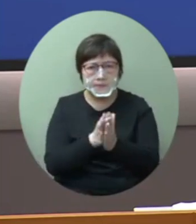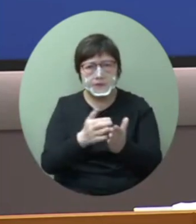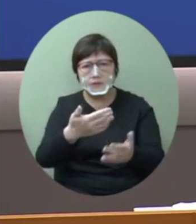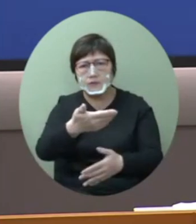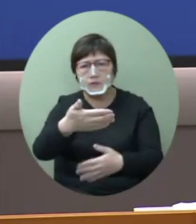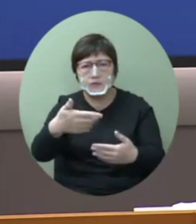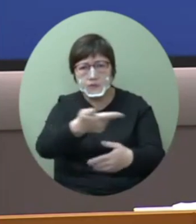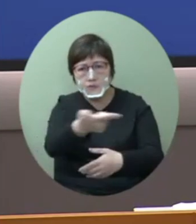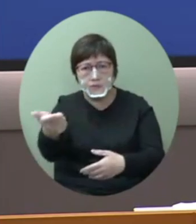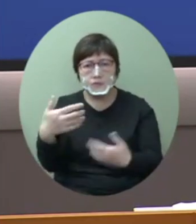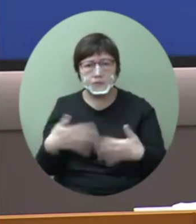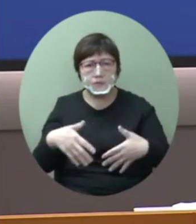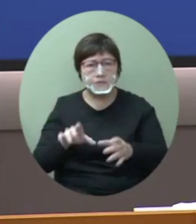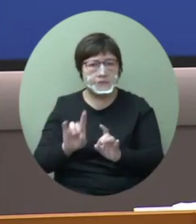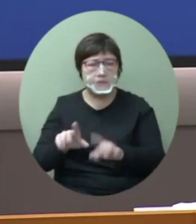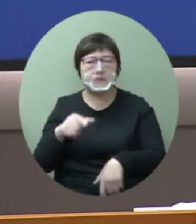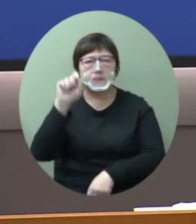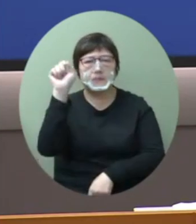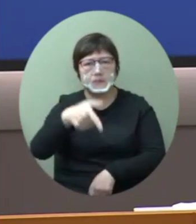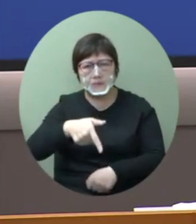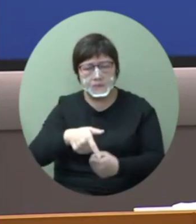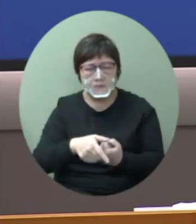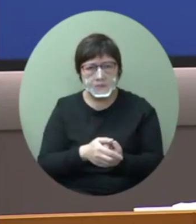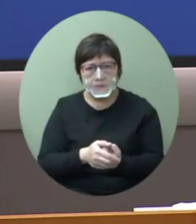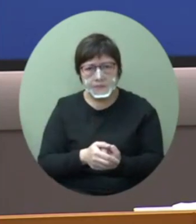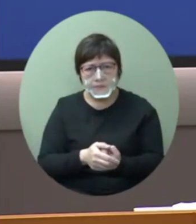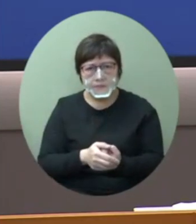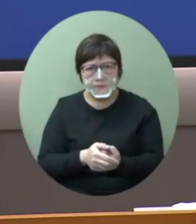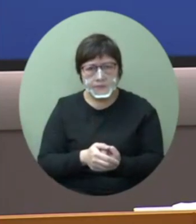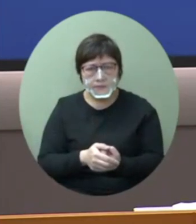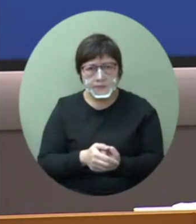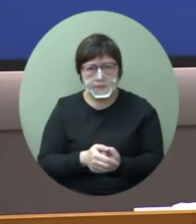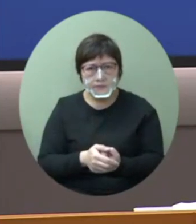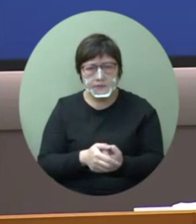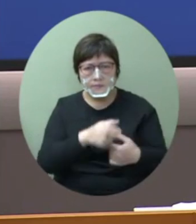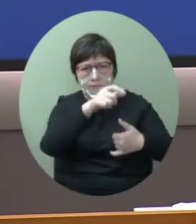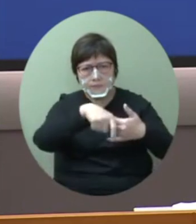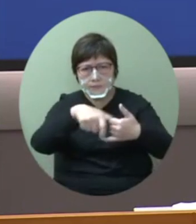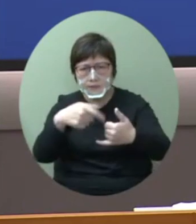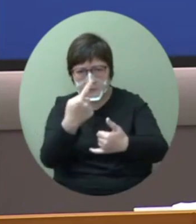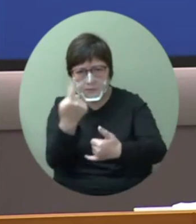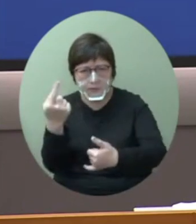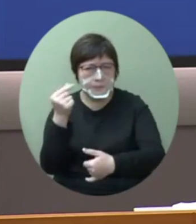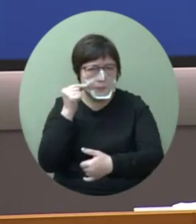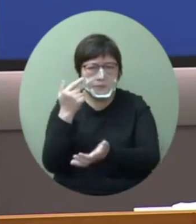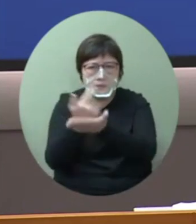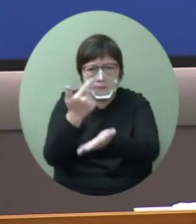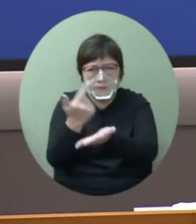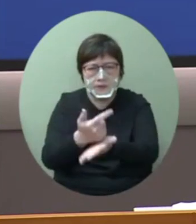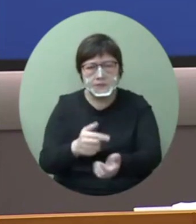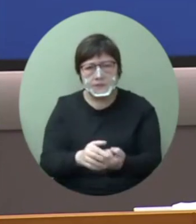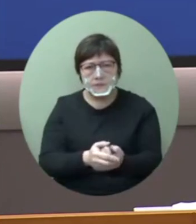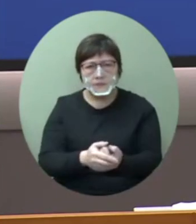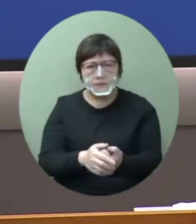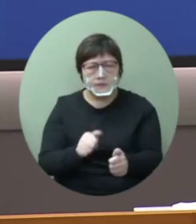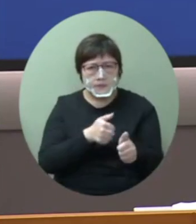了，那就算數了，一定不會。因為每一條人命都是寶貴的，我們亦都是